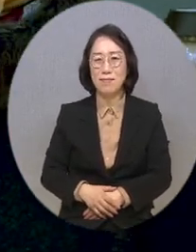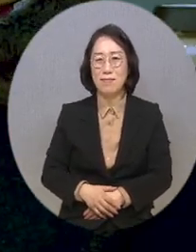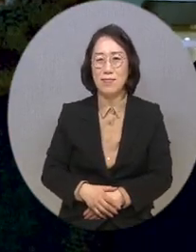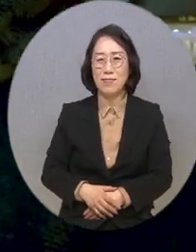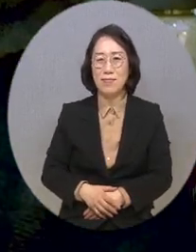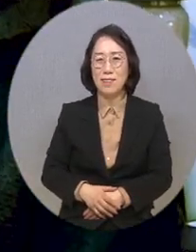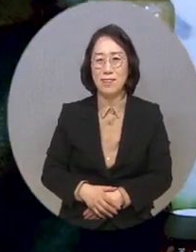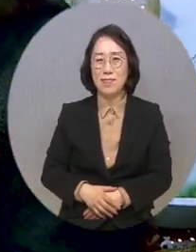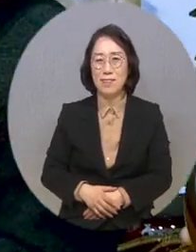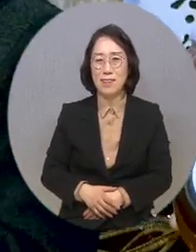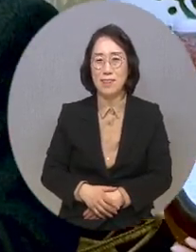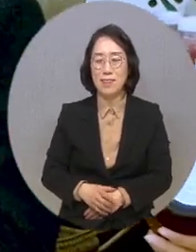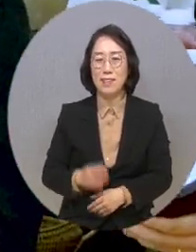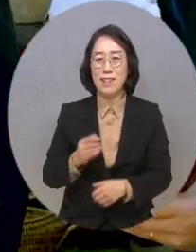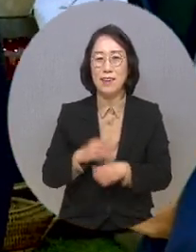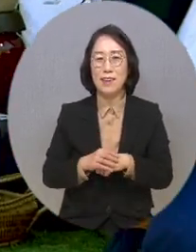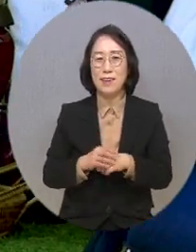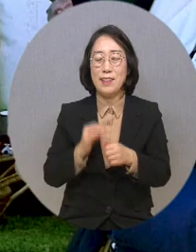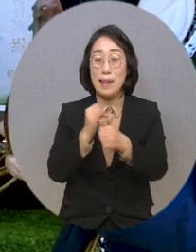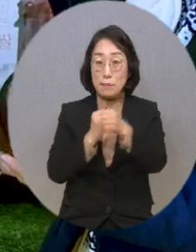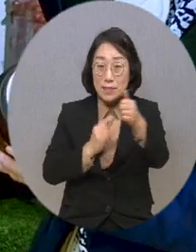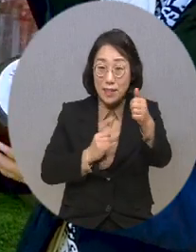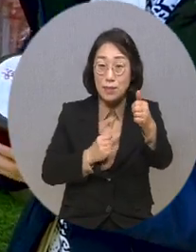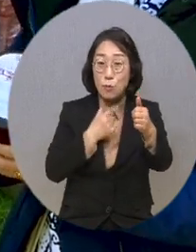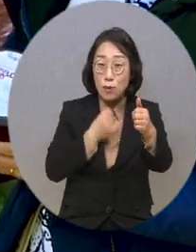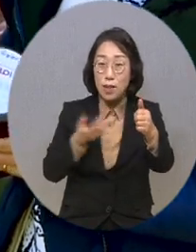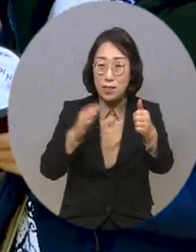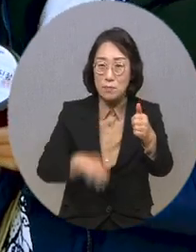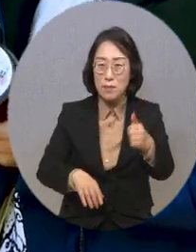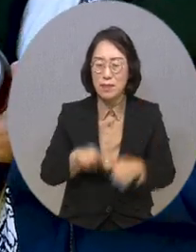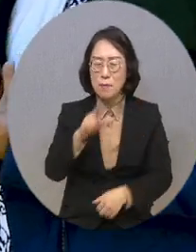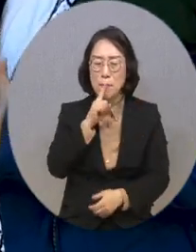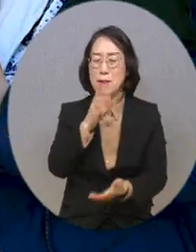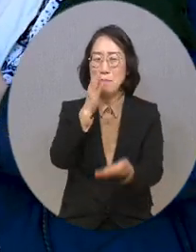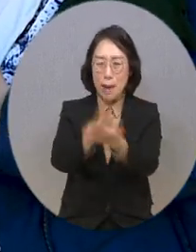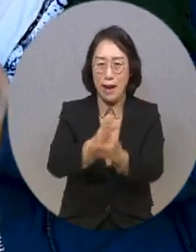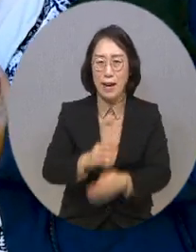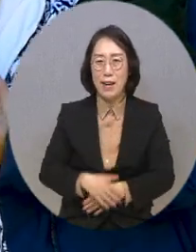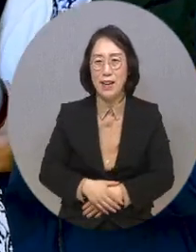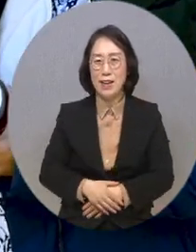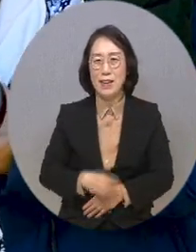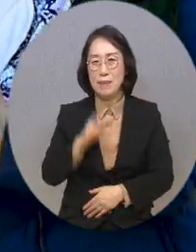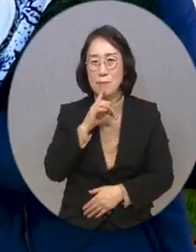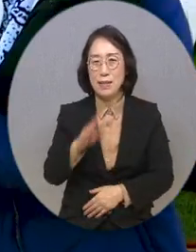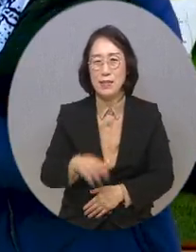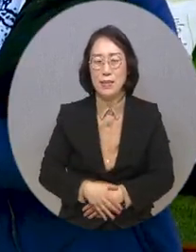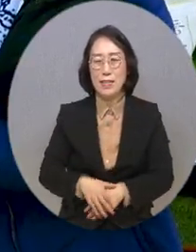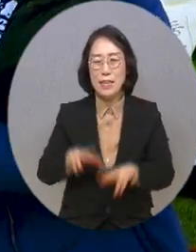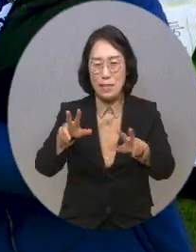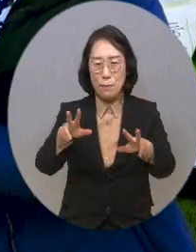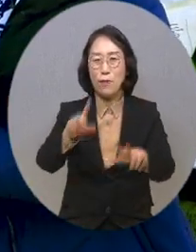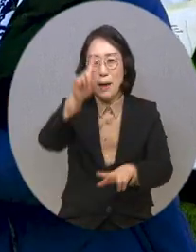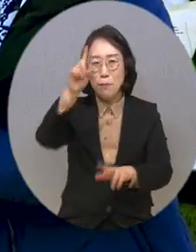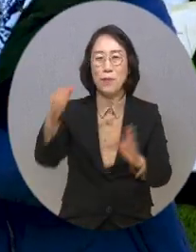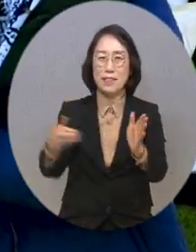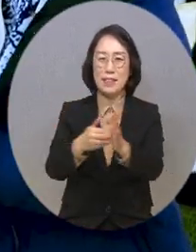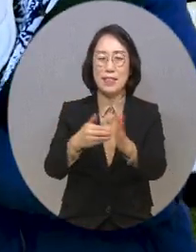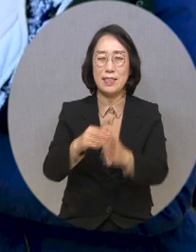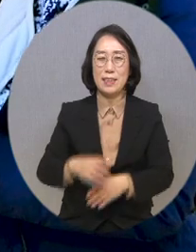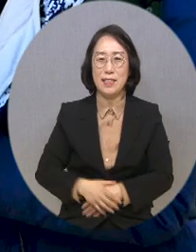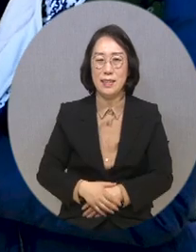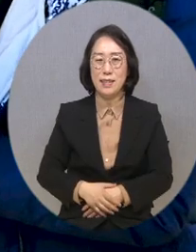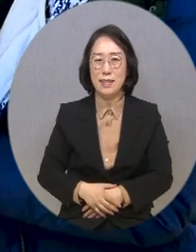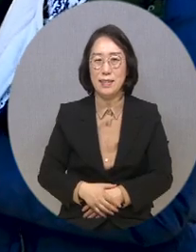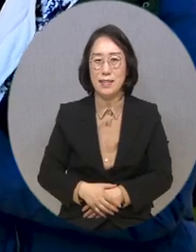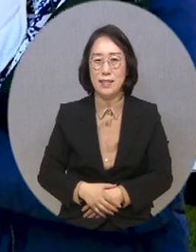소리요, 그렇지? 남자들의 로망인지 모르겠는데 그런 말 하면 안 돼요. 아, 그럼, 그럼. 아, 이번 생으로 끝내는 걸로, 그렇지? 그런 말 하면 큰일